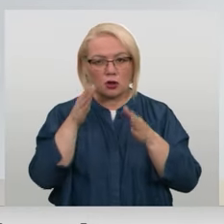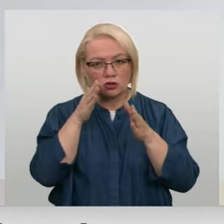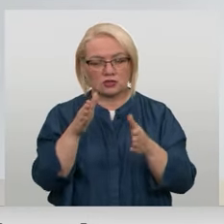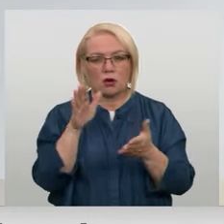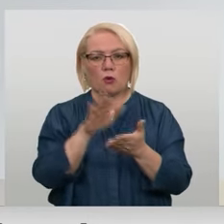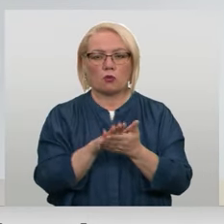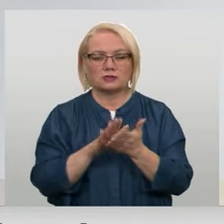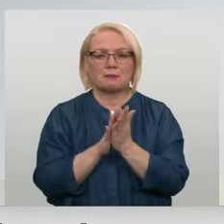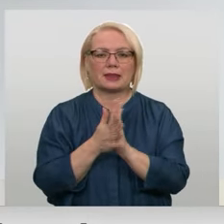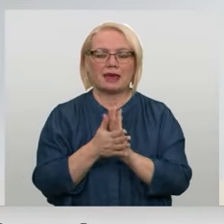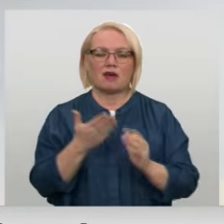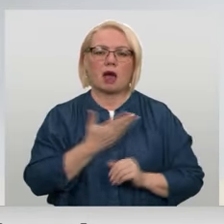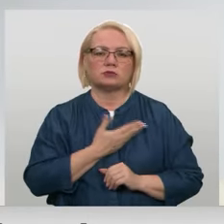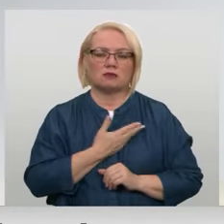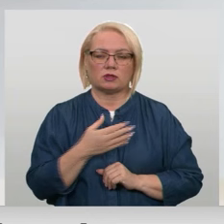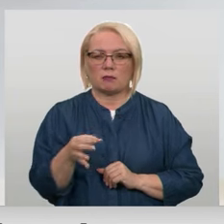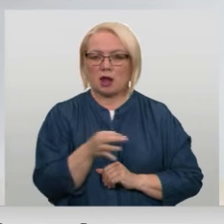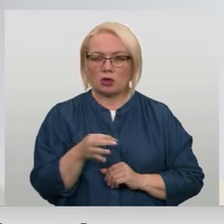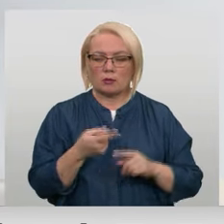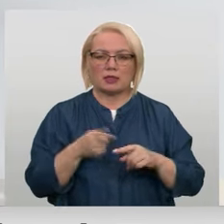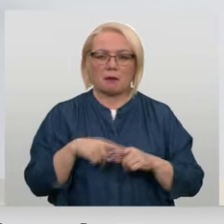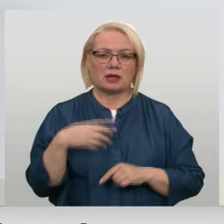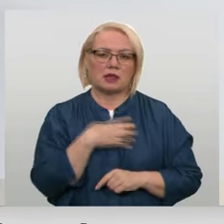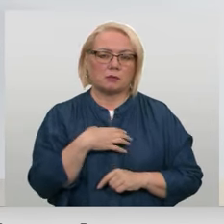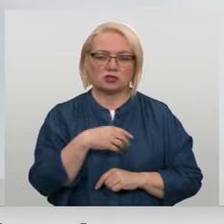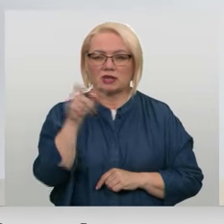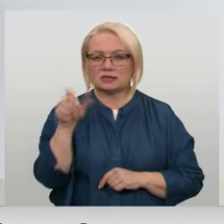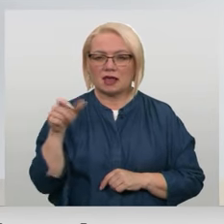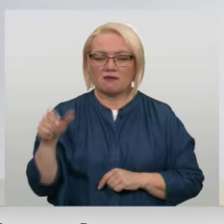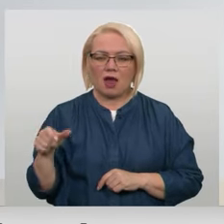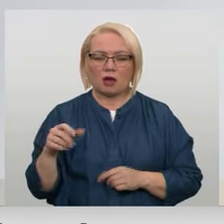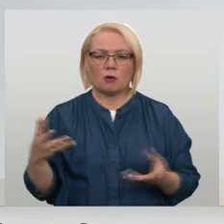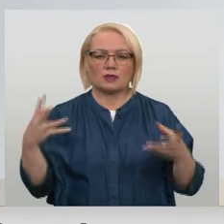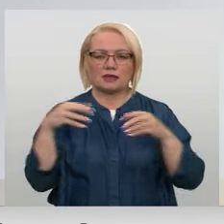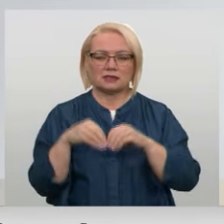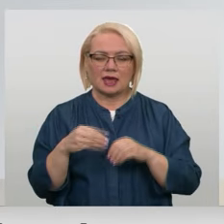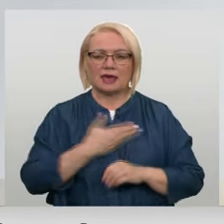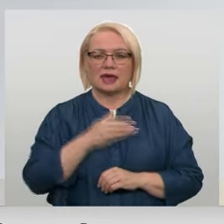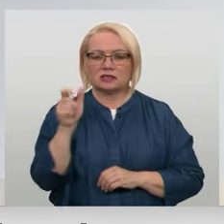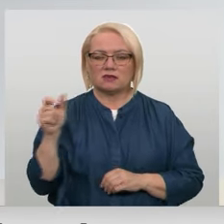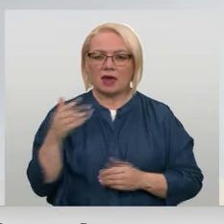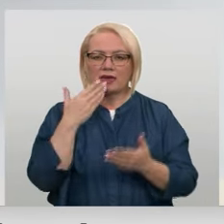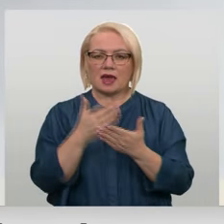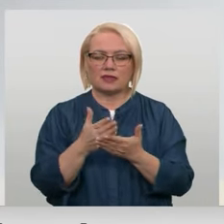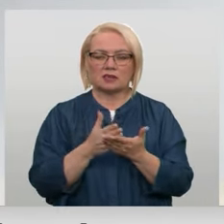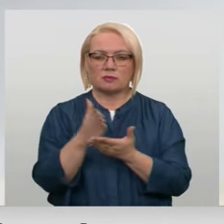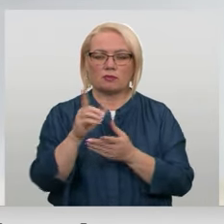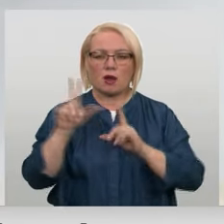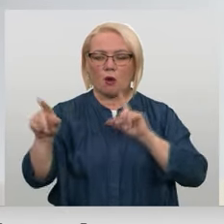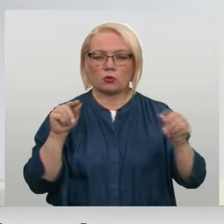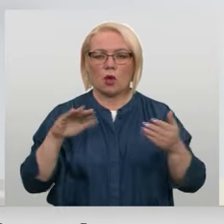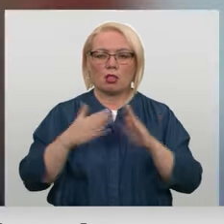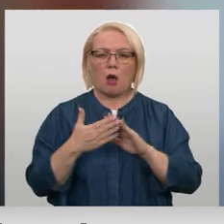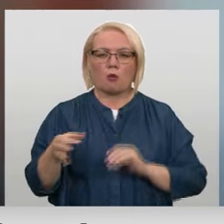uz blīvi apdzīvotiem rajoniem. Tāpēc nepieciešama cilvēku decentralizācija. Iedzīvotājiem ieteikts doties uz lauku rajoniem pie radiem